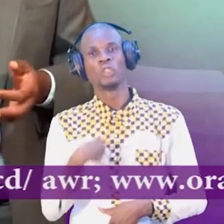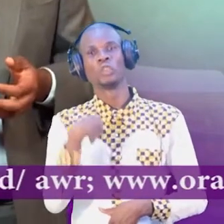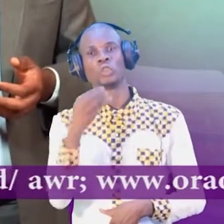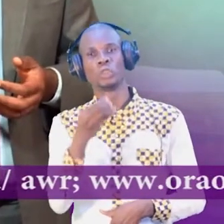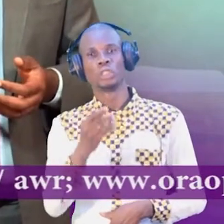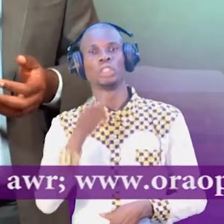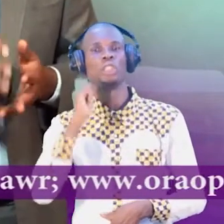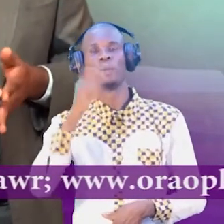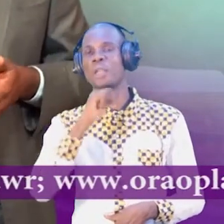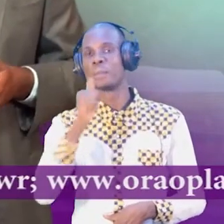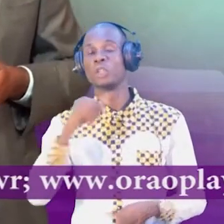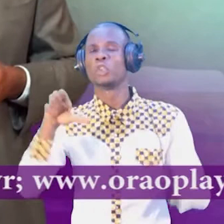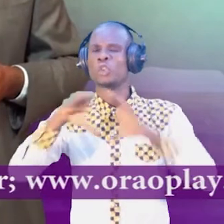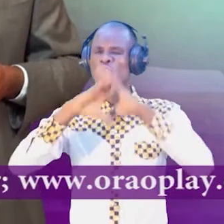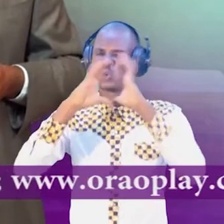kokosa.